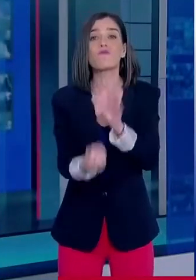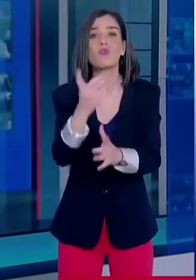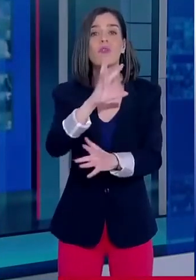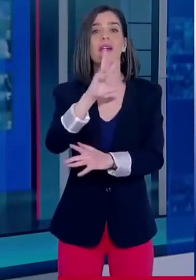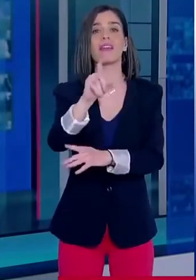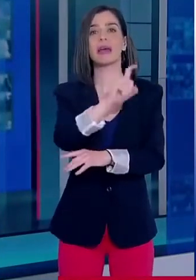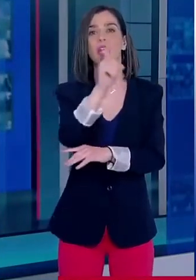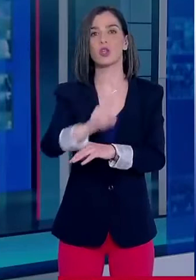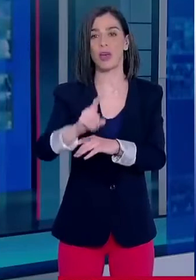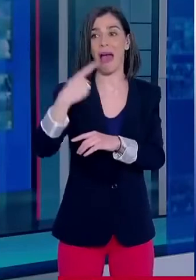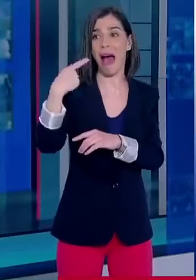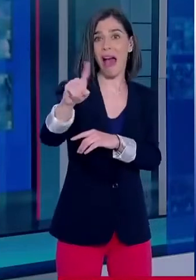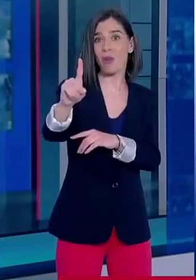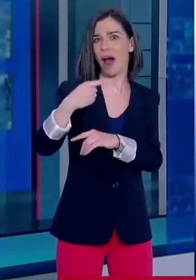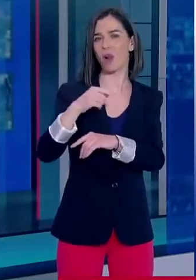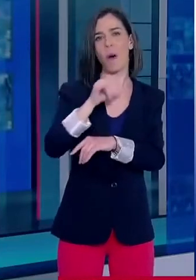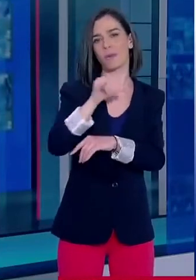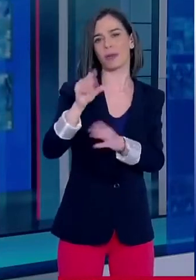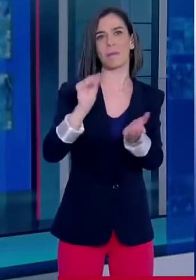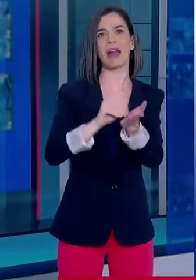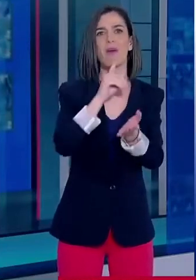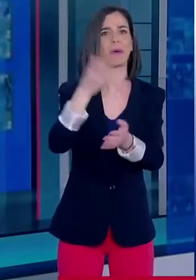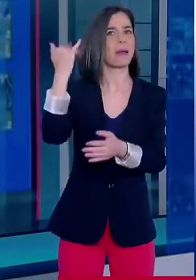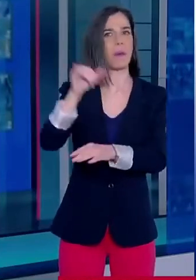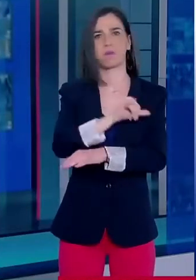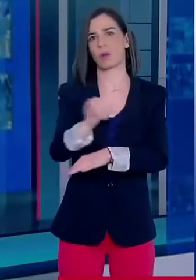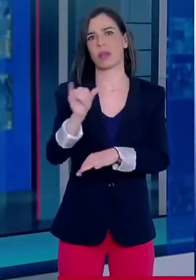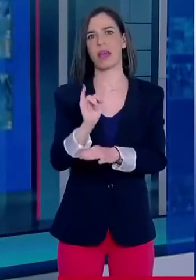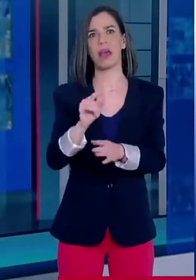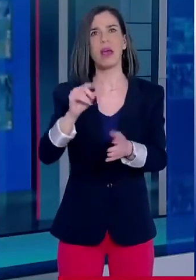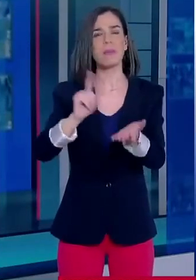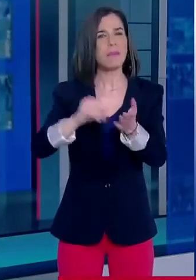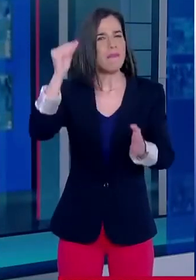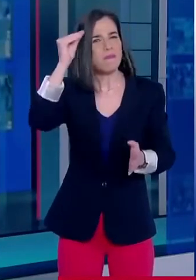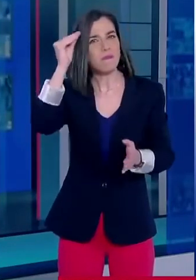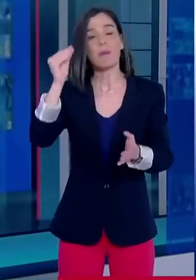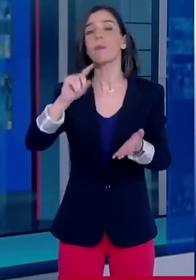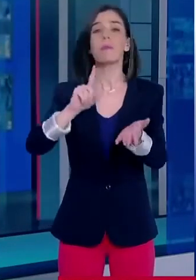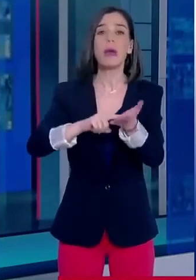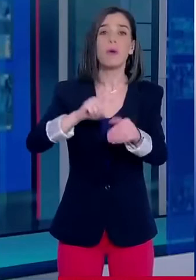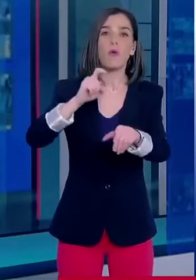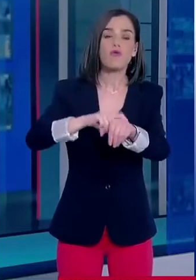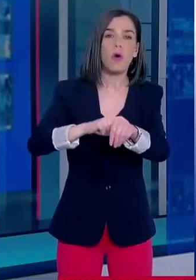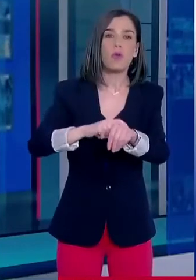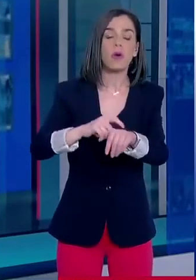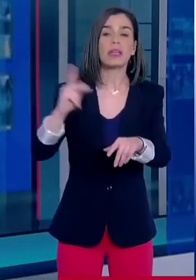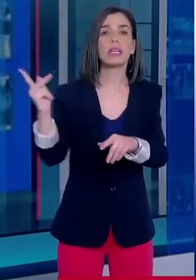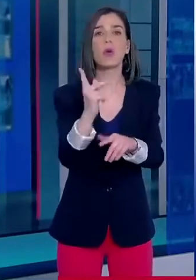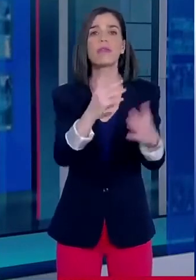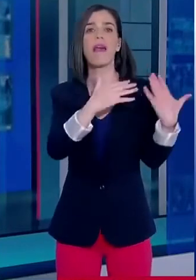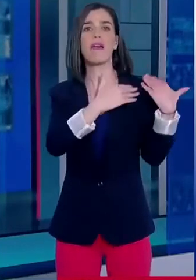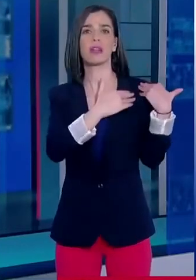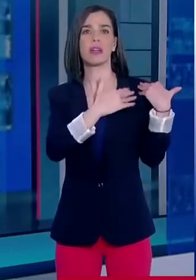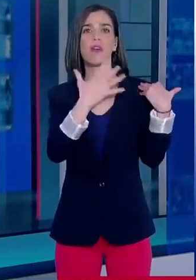Και πρέπει να είναι ξεκάθαρο αυτό προς όλους και για όλους. Θα χρειαστεί χρόνο και διατήρηση στο ακέραιο της κοινωνικής ευθύνης,